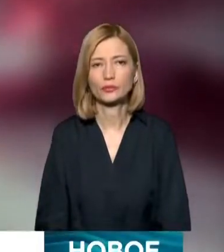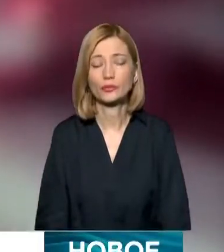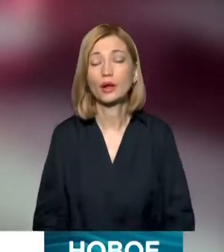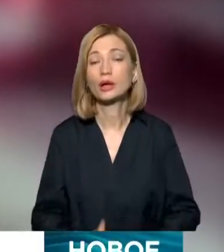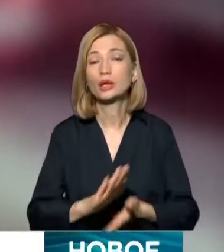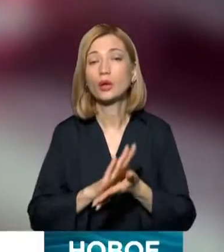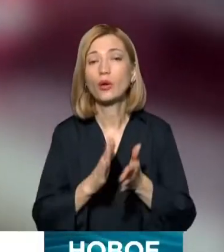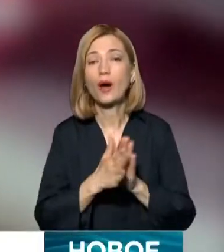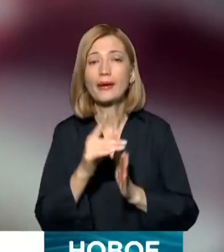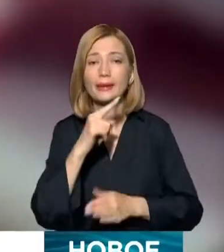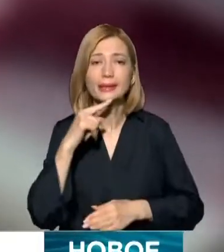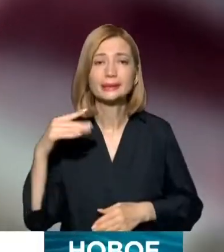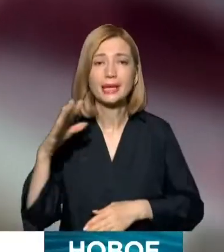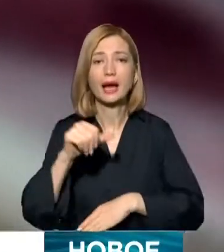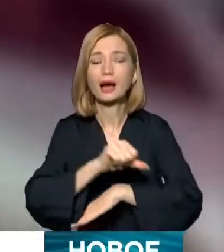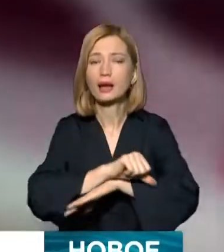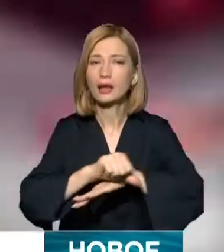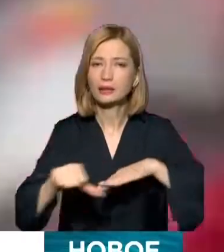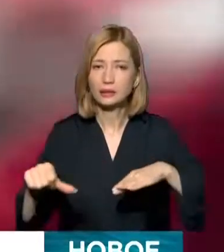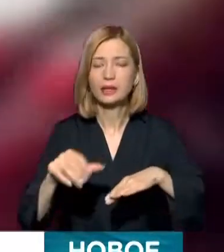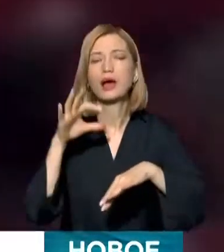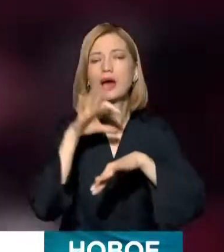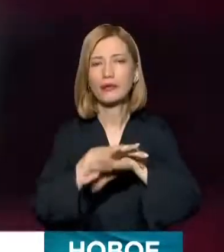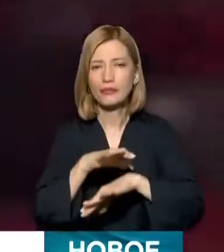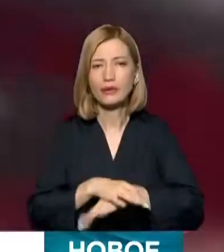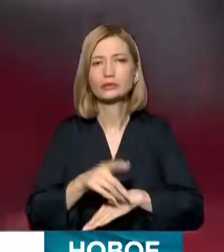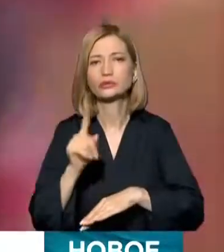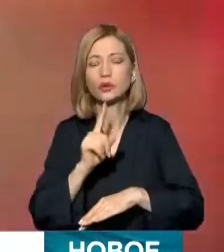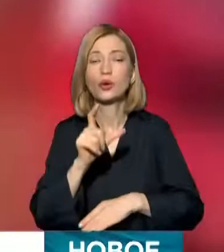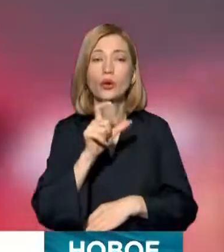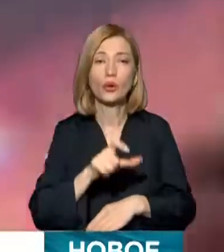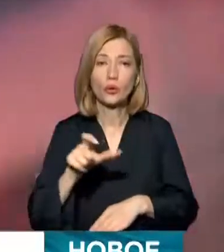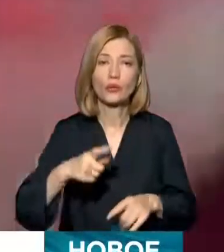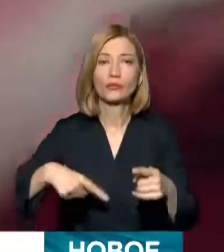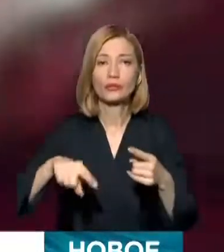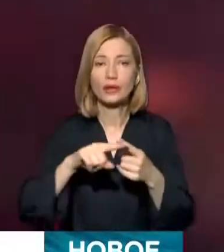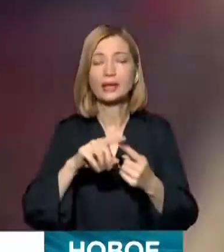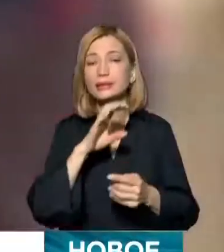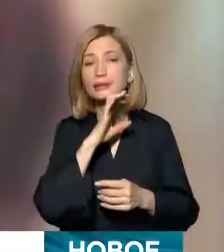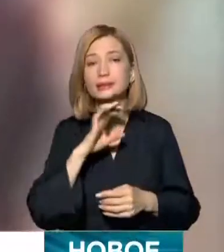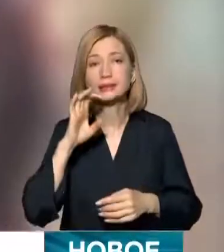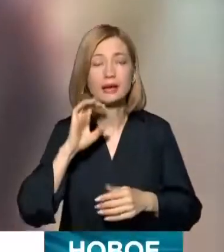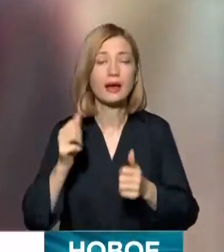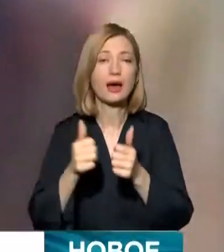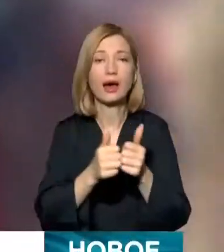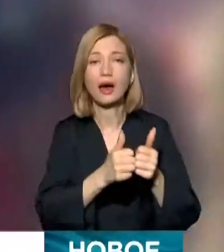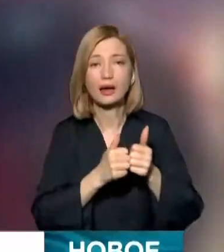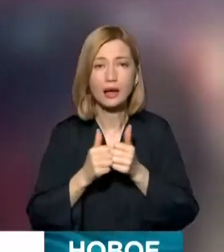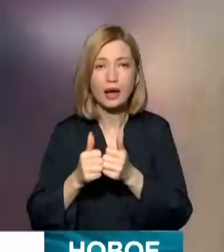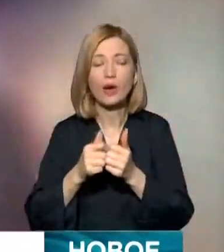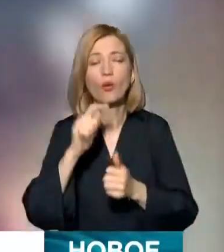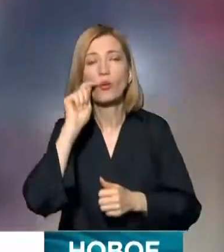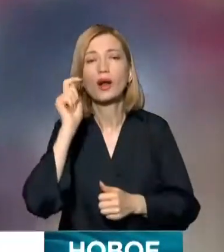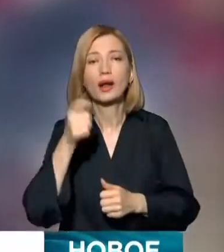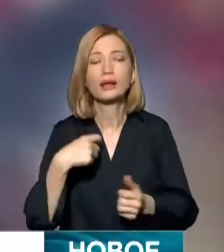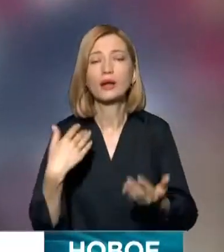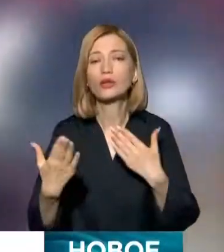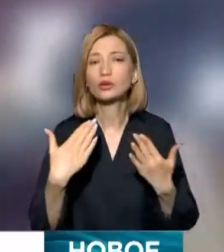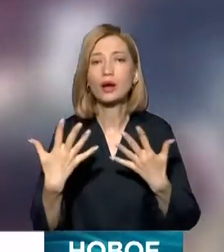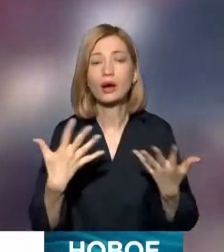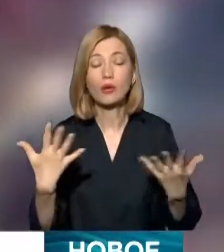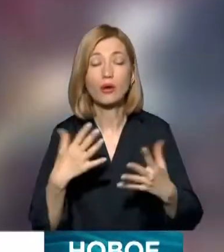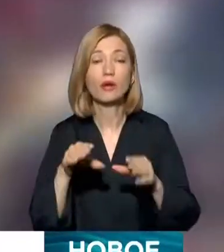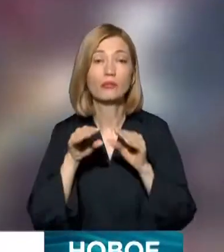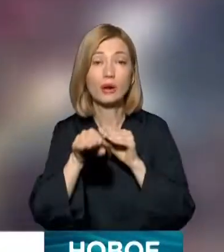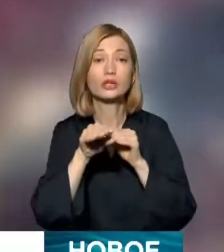Ситуация на российско-казахстанской границе – явное подтверждение тому, как граждане нашего северного соседа относятся к военному конфликту в Украине. Нескончаемый поток